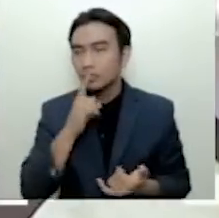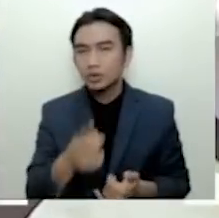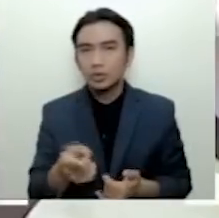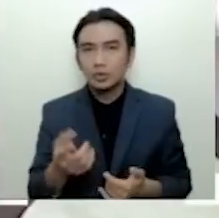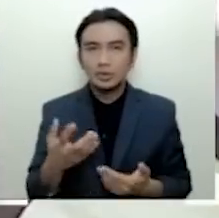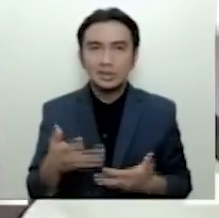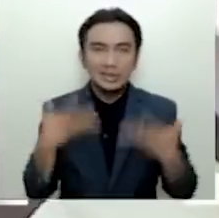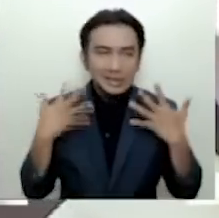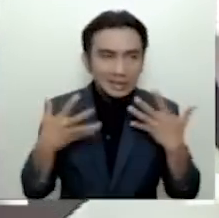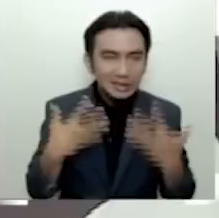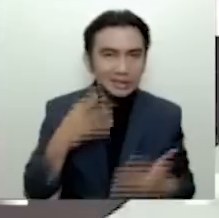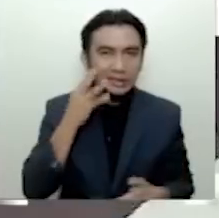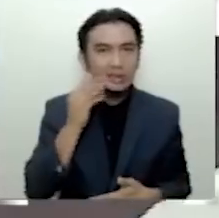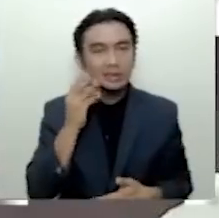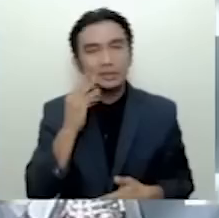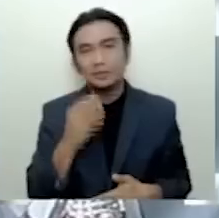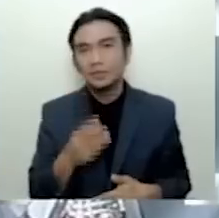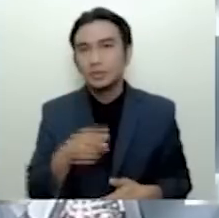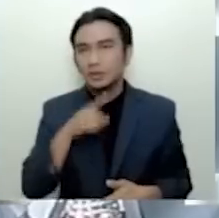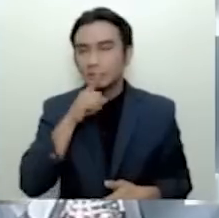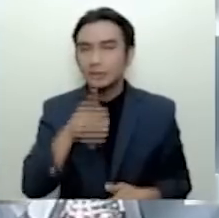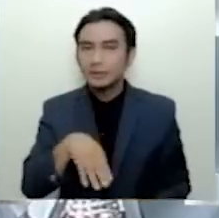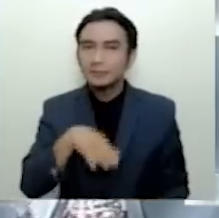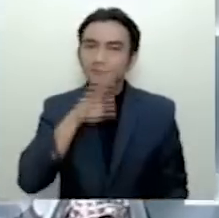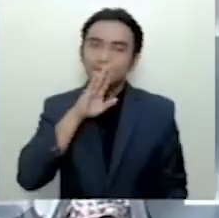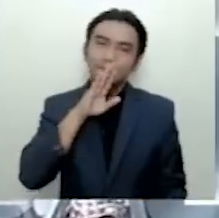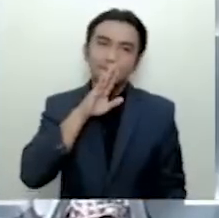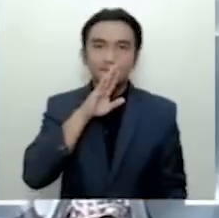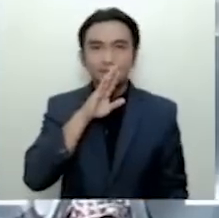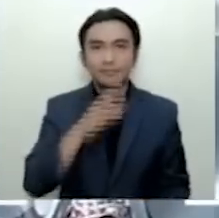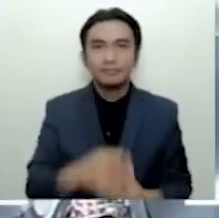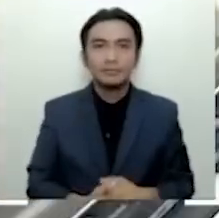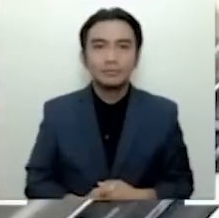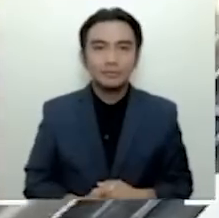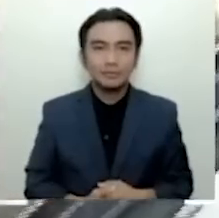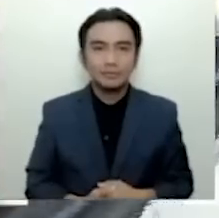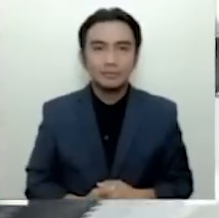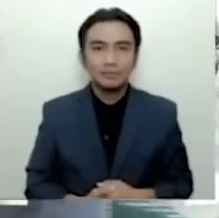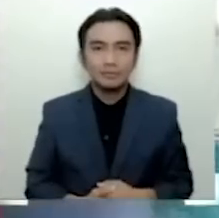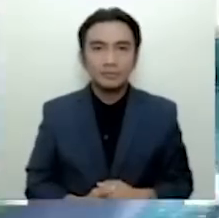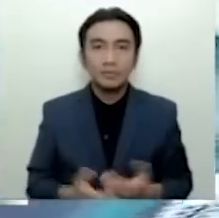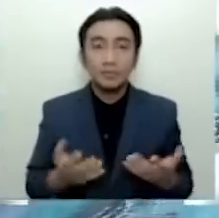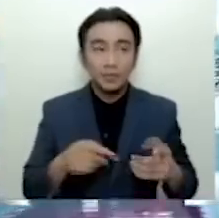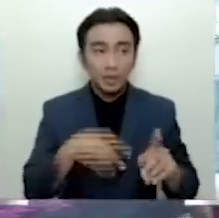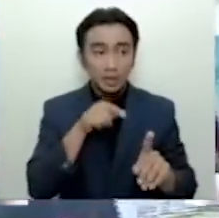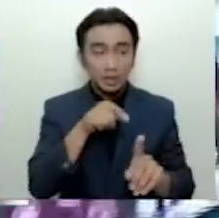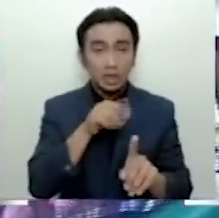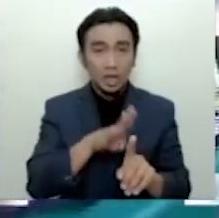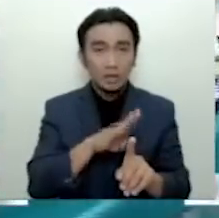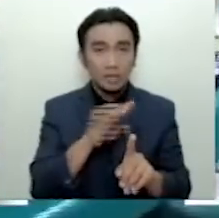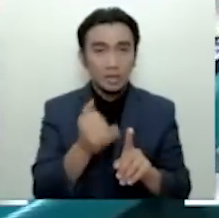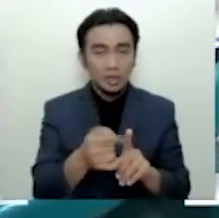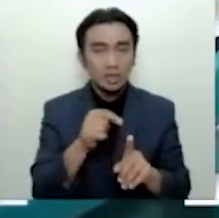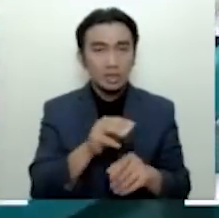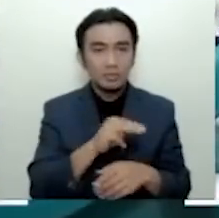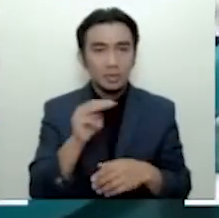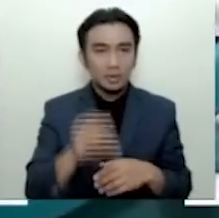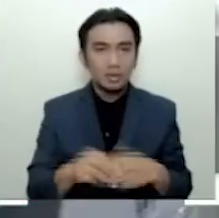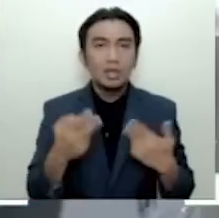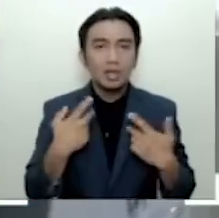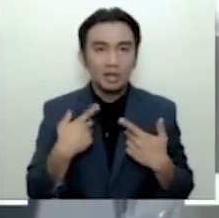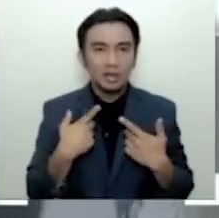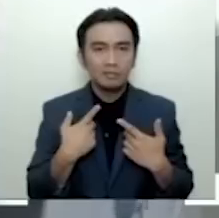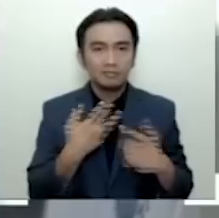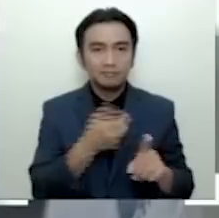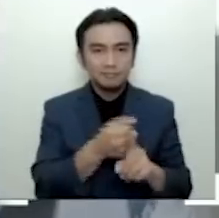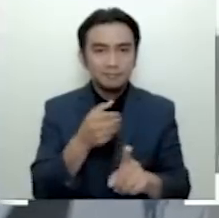Init. Parang hassle sa buhay din. Isang barangay 570 sa Maynila sa mga barangay sa 12 lungsod at bayan